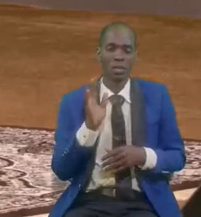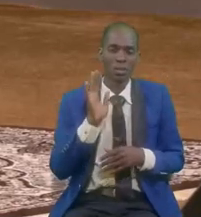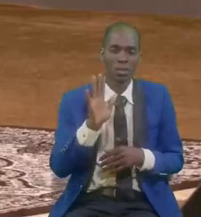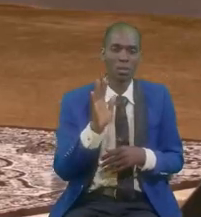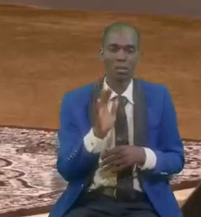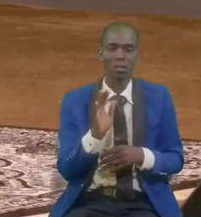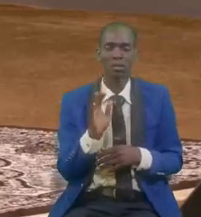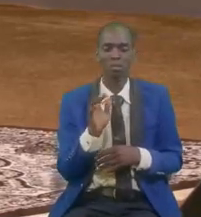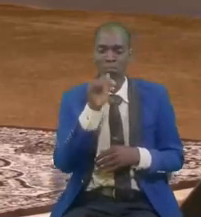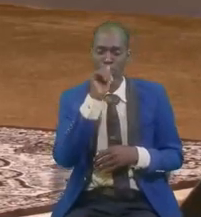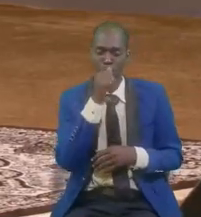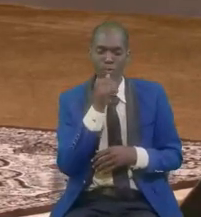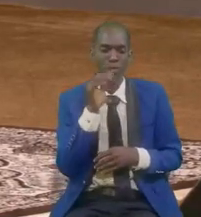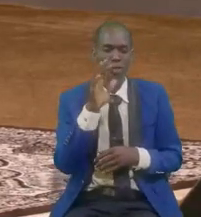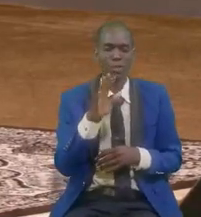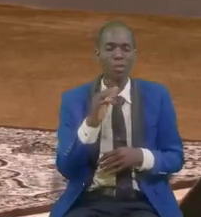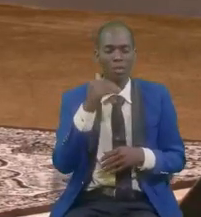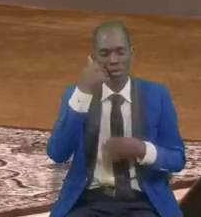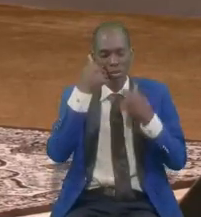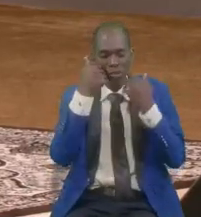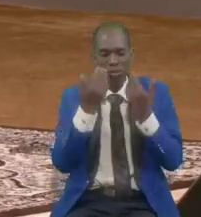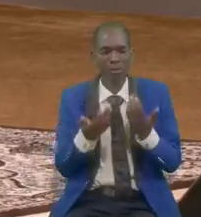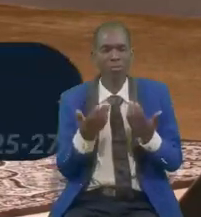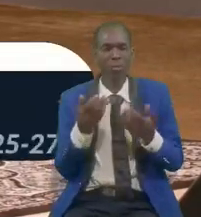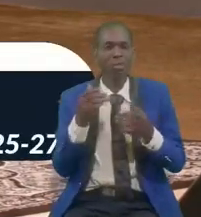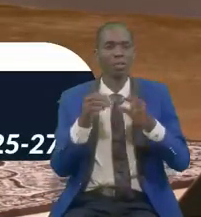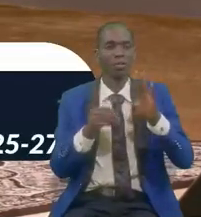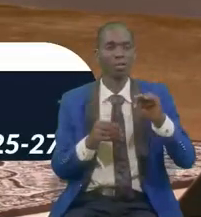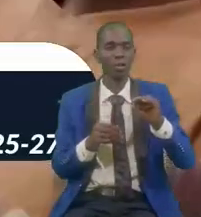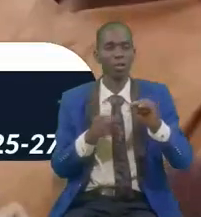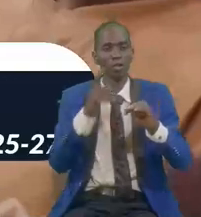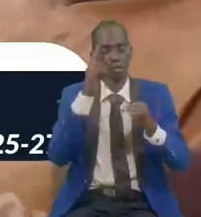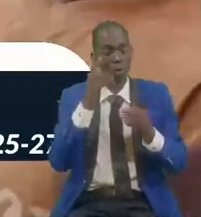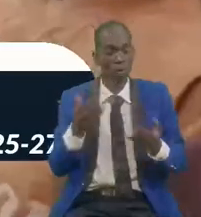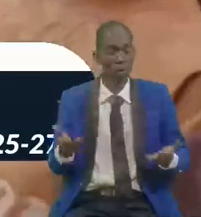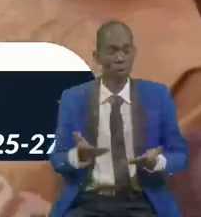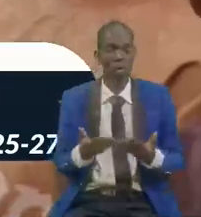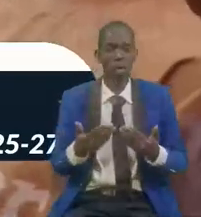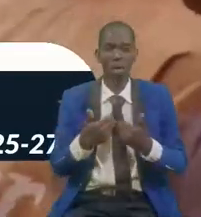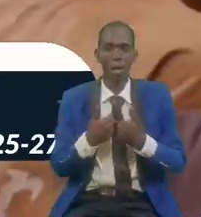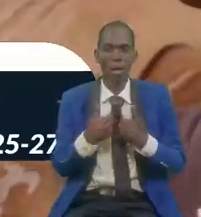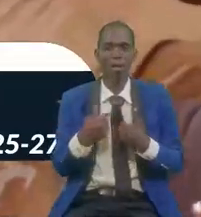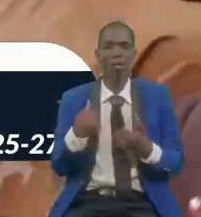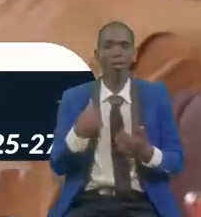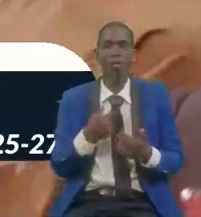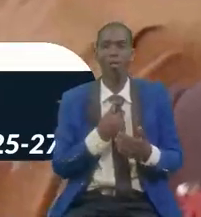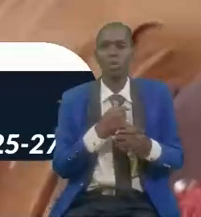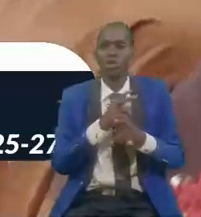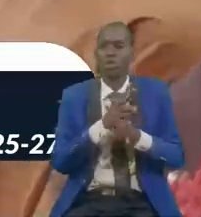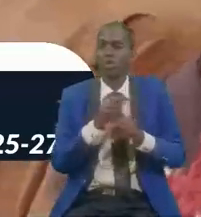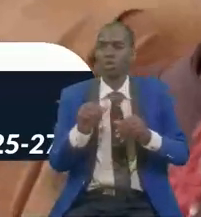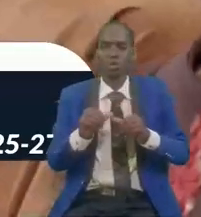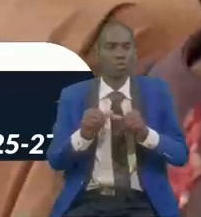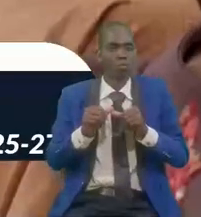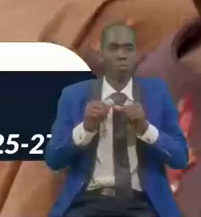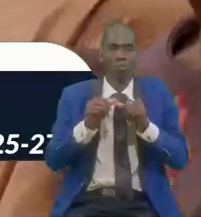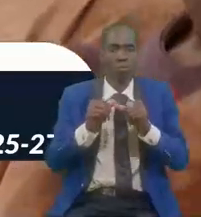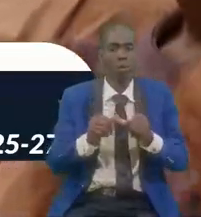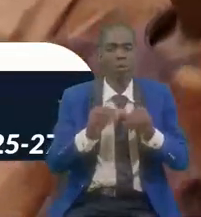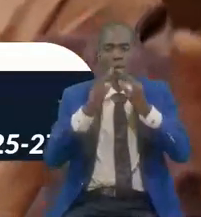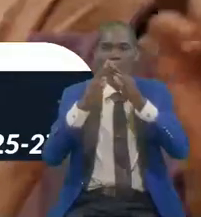opprobre. Verset 14. Car nous n'avons point ici-bas de cité